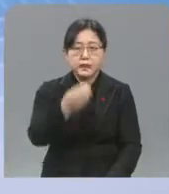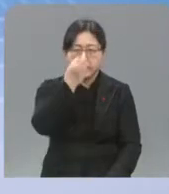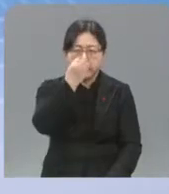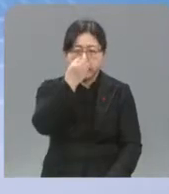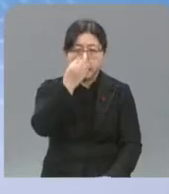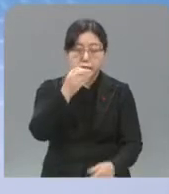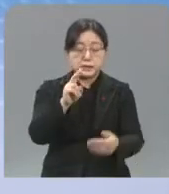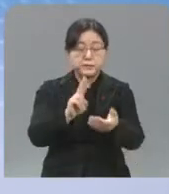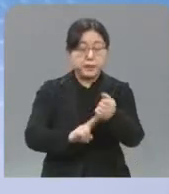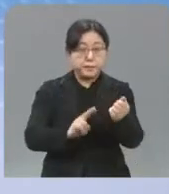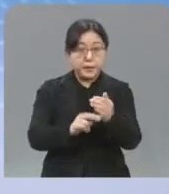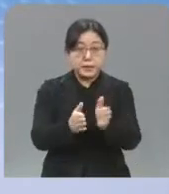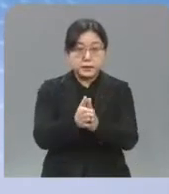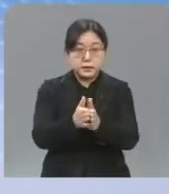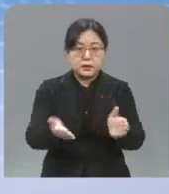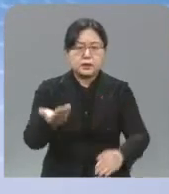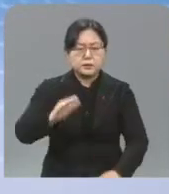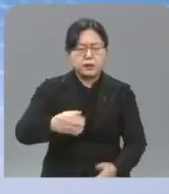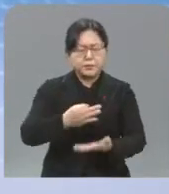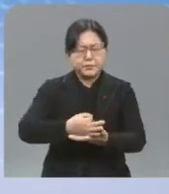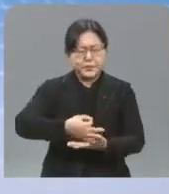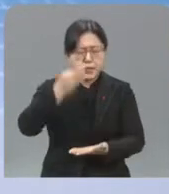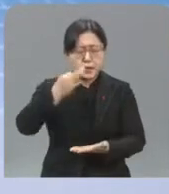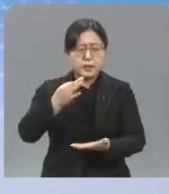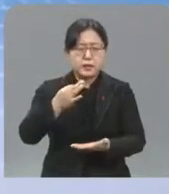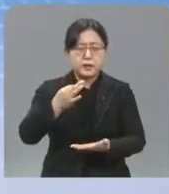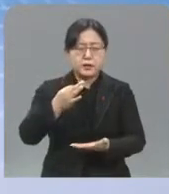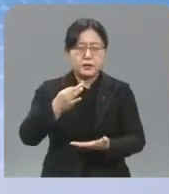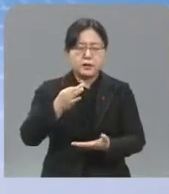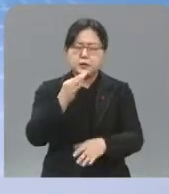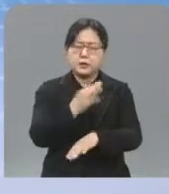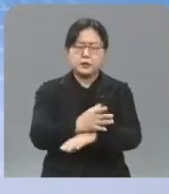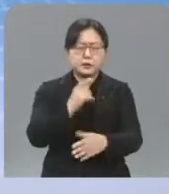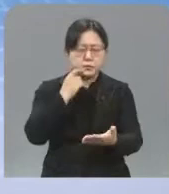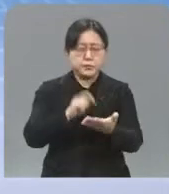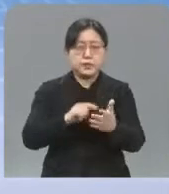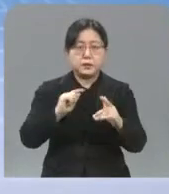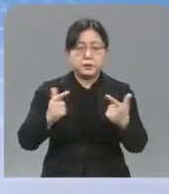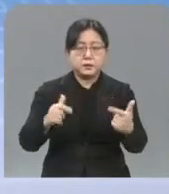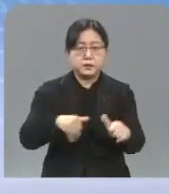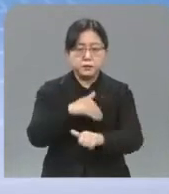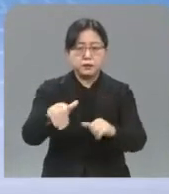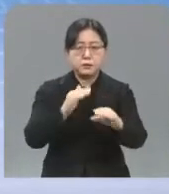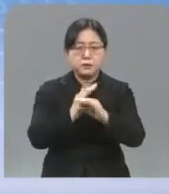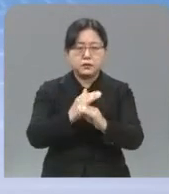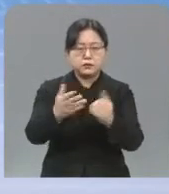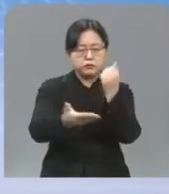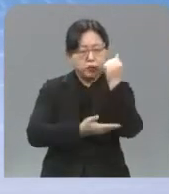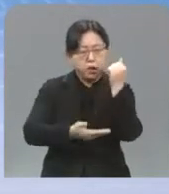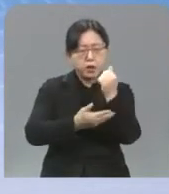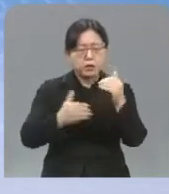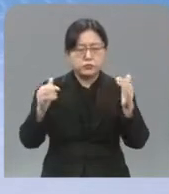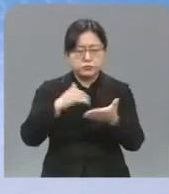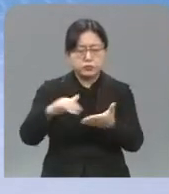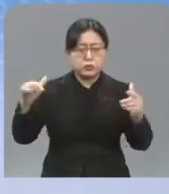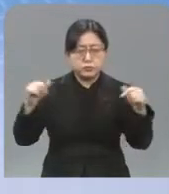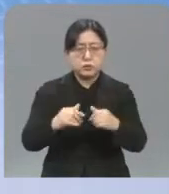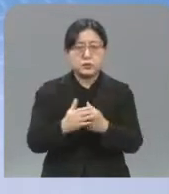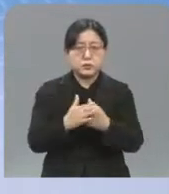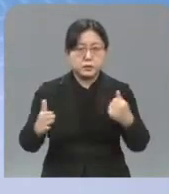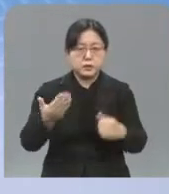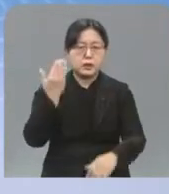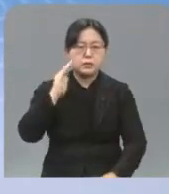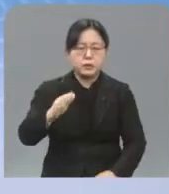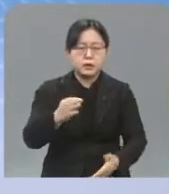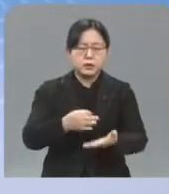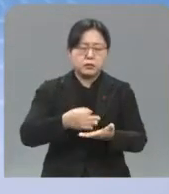딸기가 본격적으로 출하되고 있지만 값이 크게 올라서 맛보기가 쉽지 않아졌습니다. 수확량이 급감했기 때문인데요.